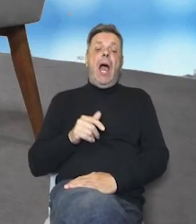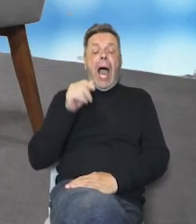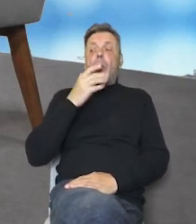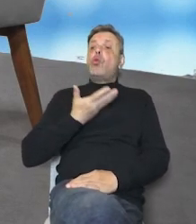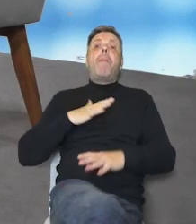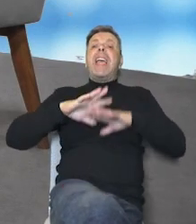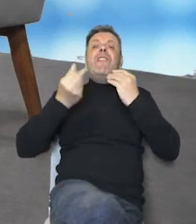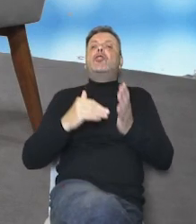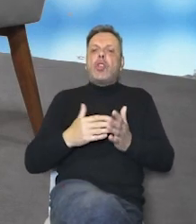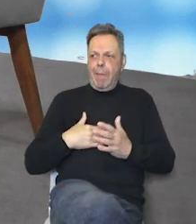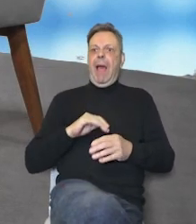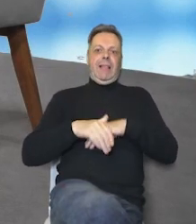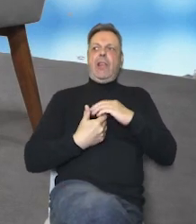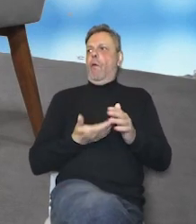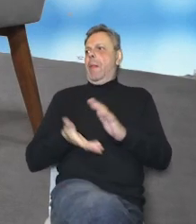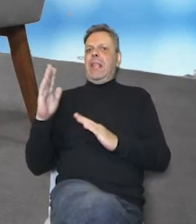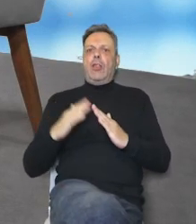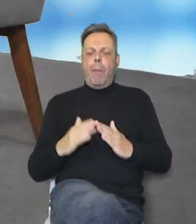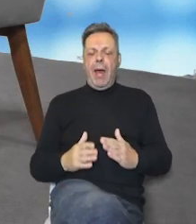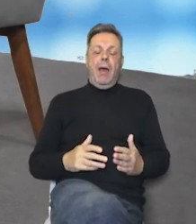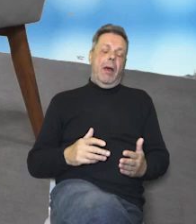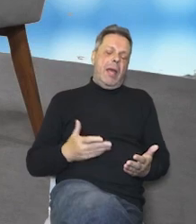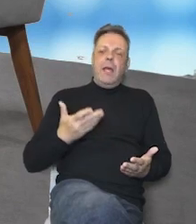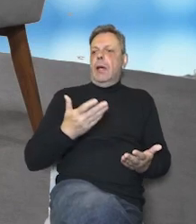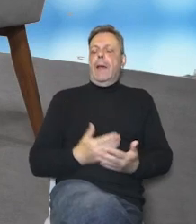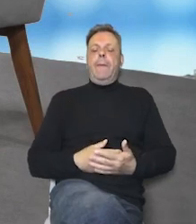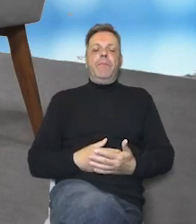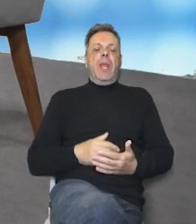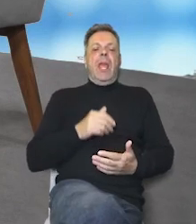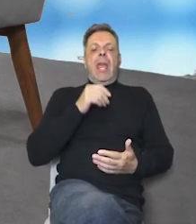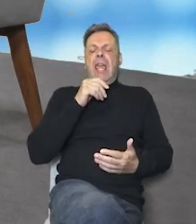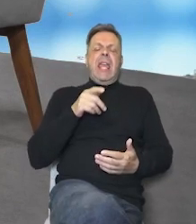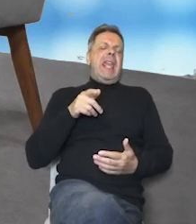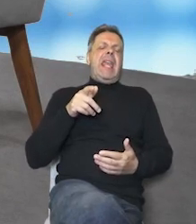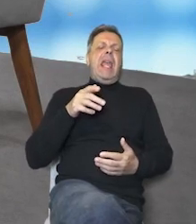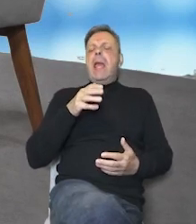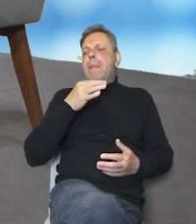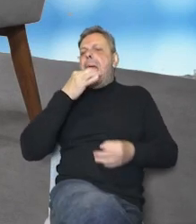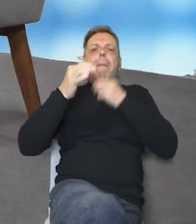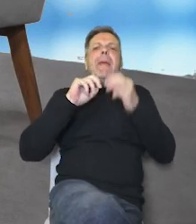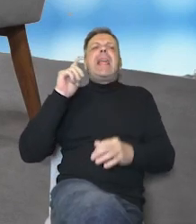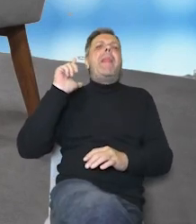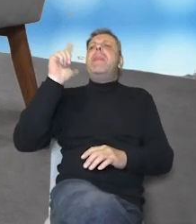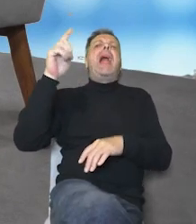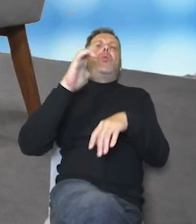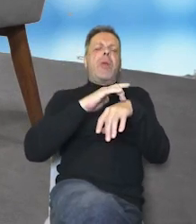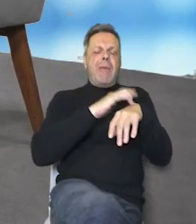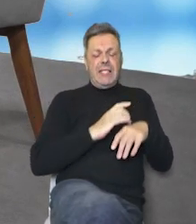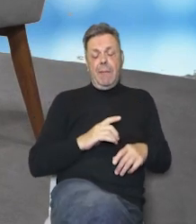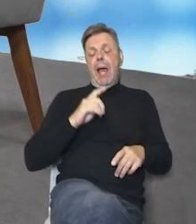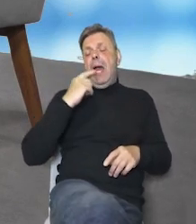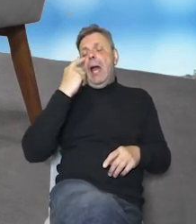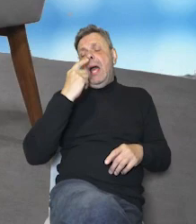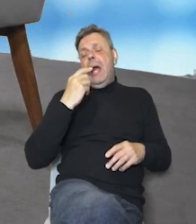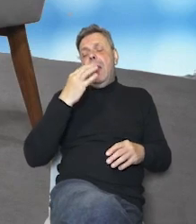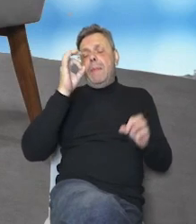doma jer je dobio informaciju da ne mora tražiti negdje drugdje i ne ide okolo. Nažalost, neki pacijenti idu doktoru